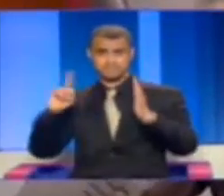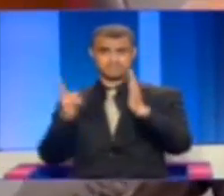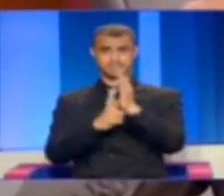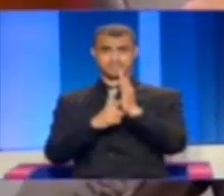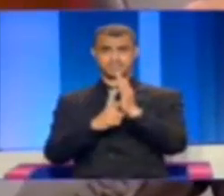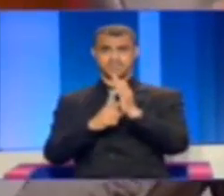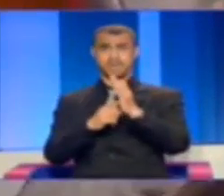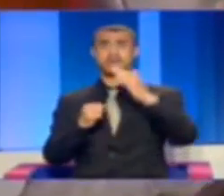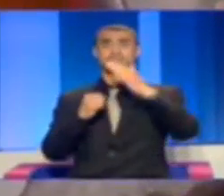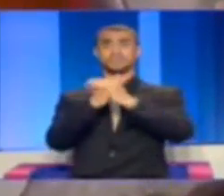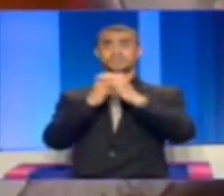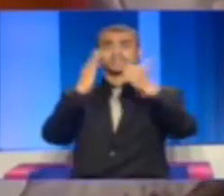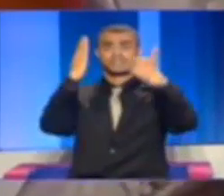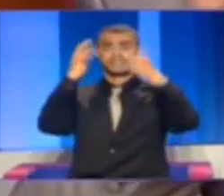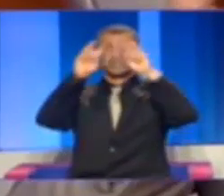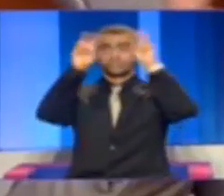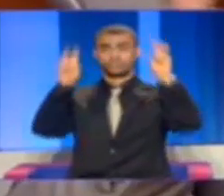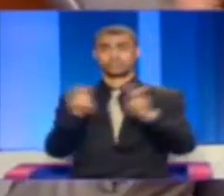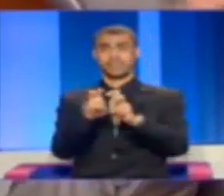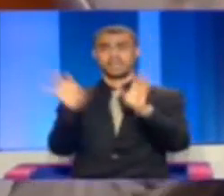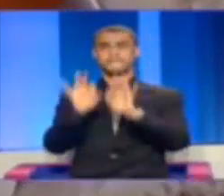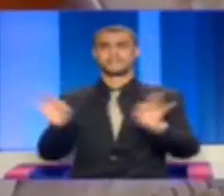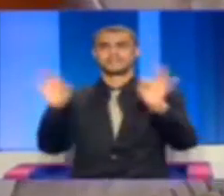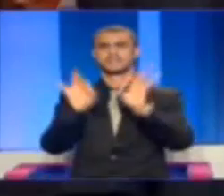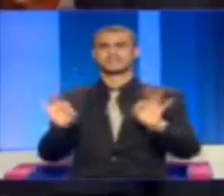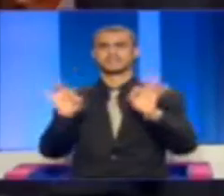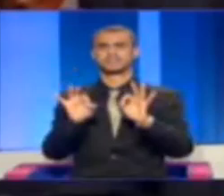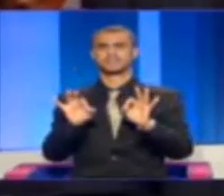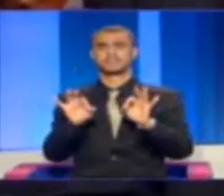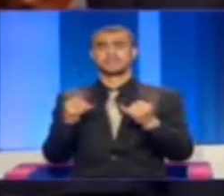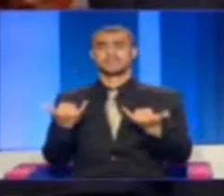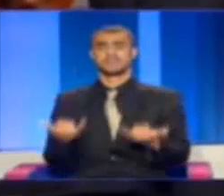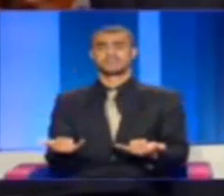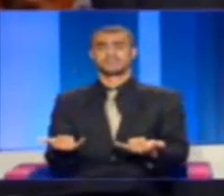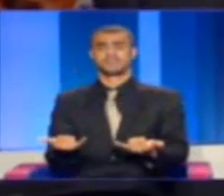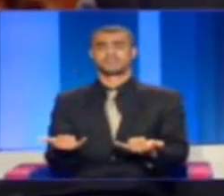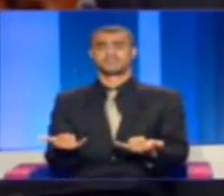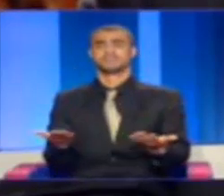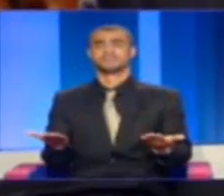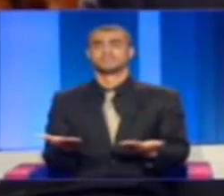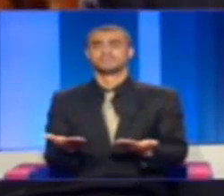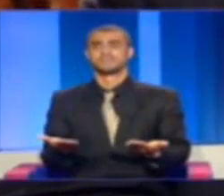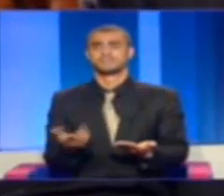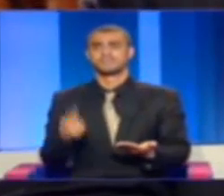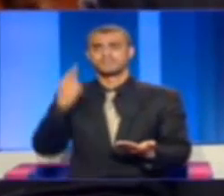هذا المستوى اللي يوصل للشهاده الابتدائيه راه مستويات غير معترف بها، لان دائما في الوثيقه